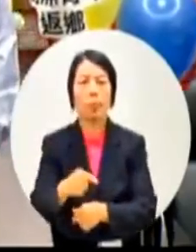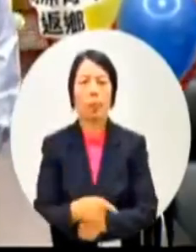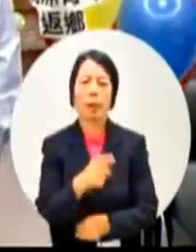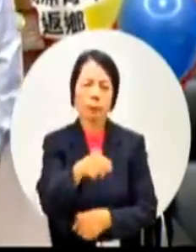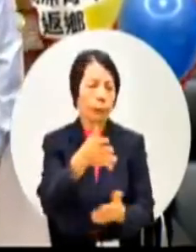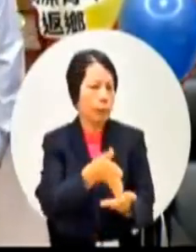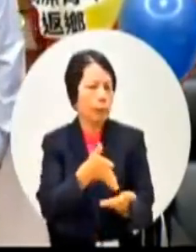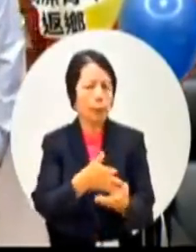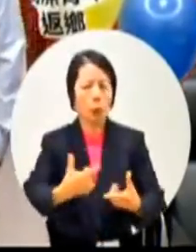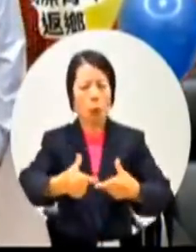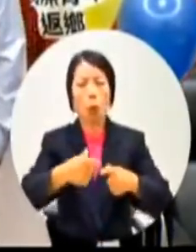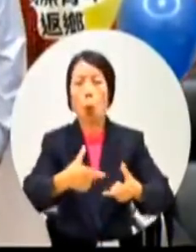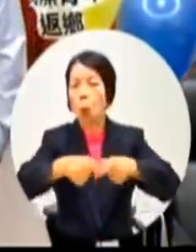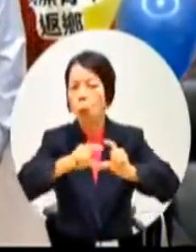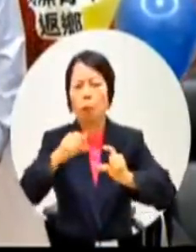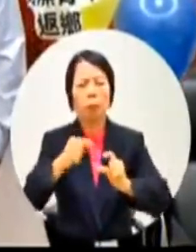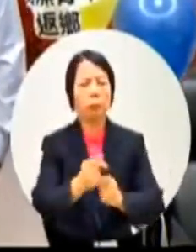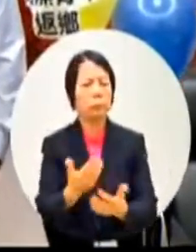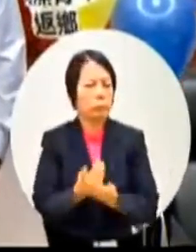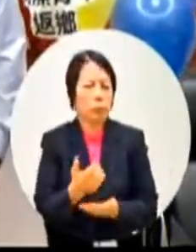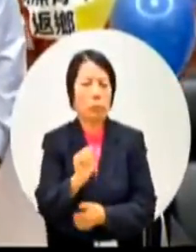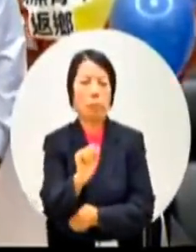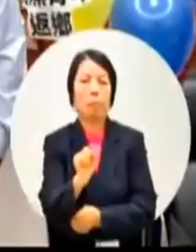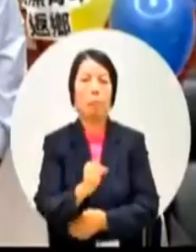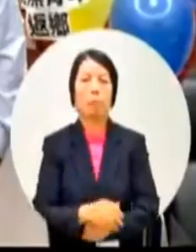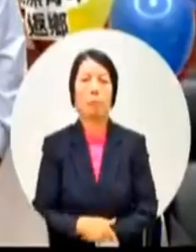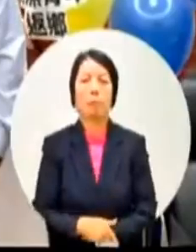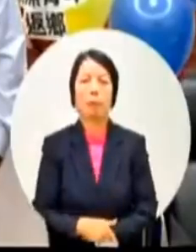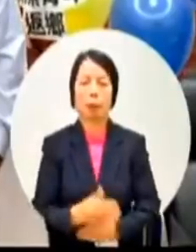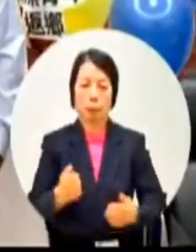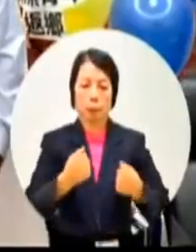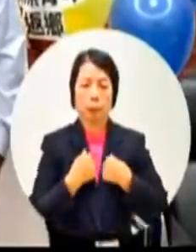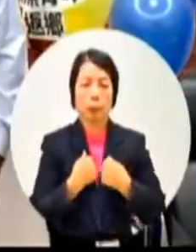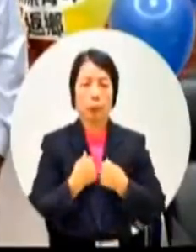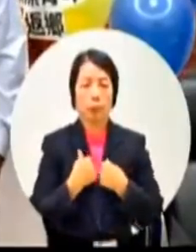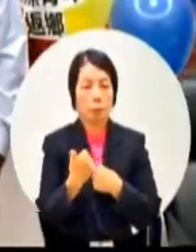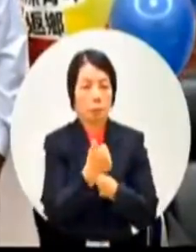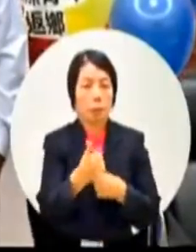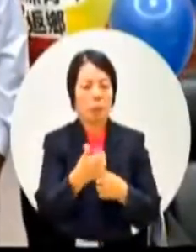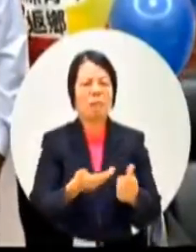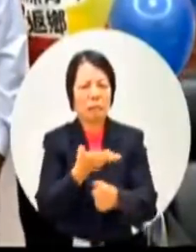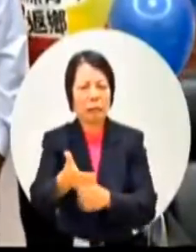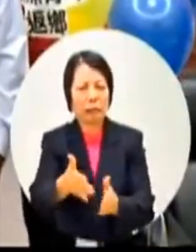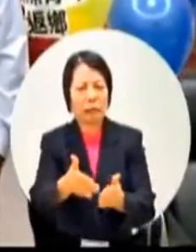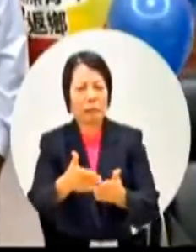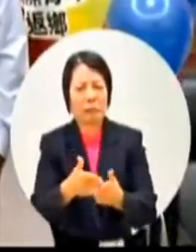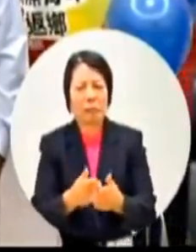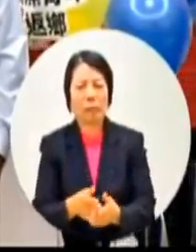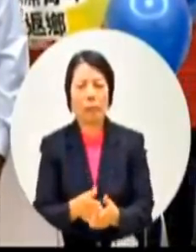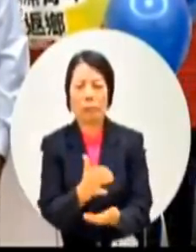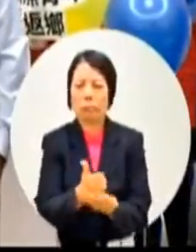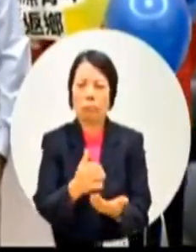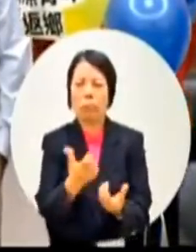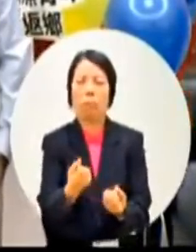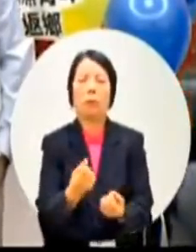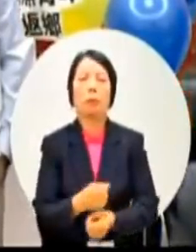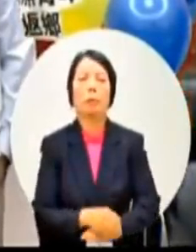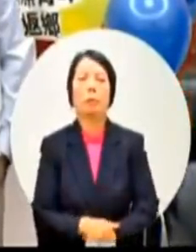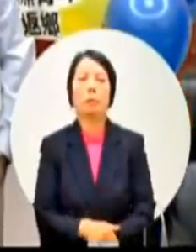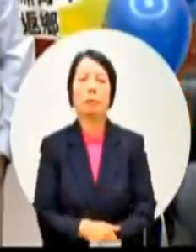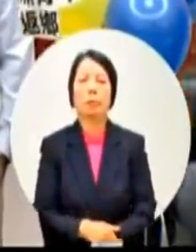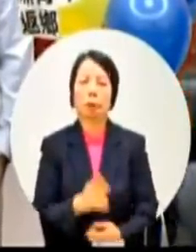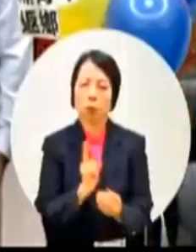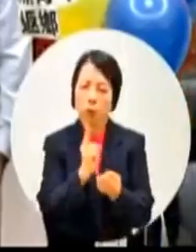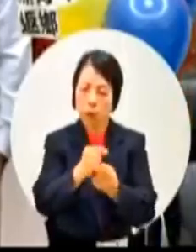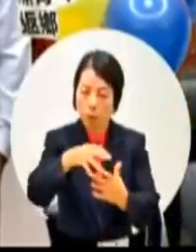楚，没有让你模糊的空间了。好，刷来下一个，市长啊，我伫你选举到甲当选了后